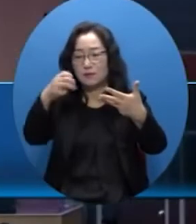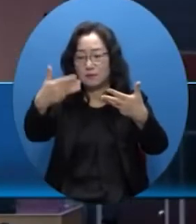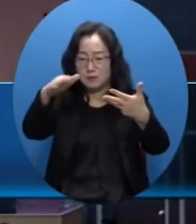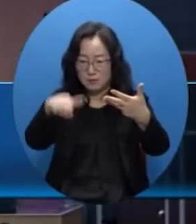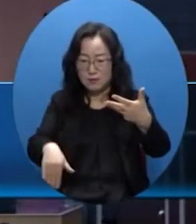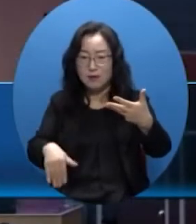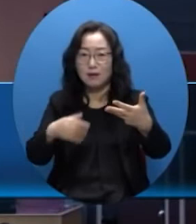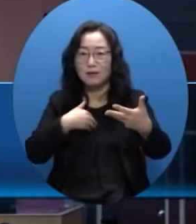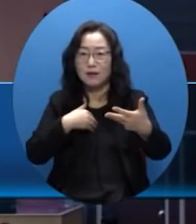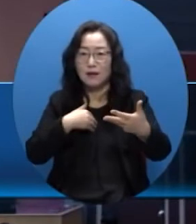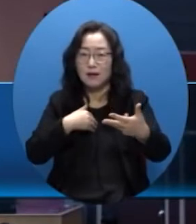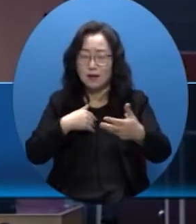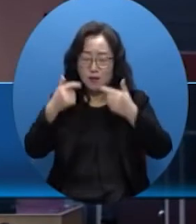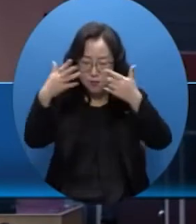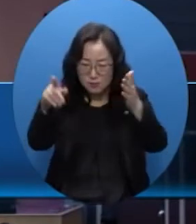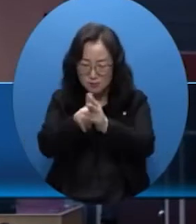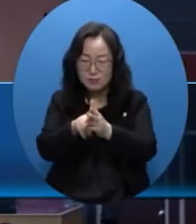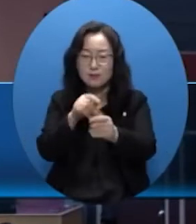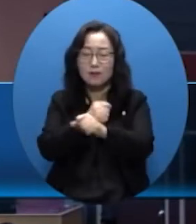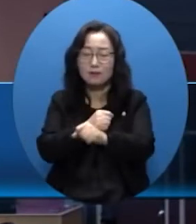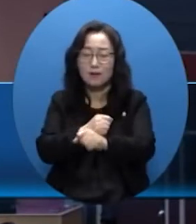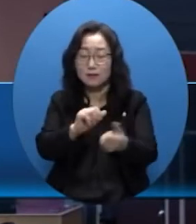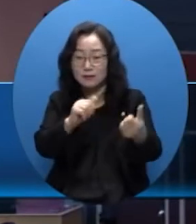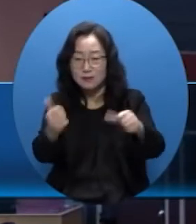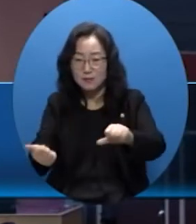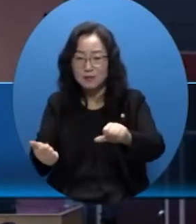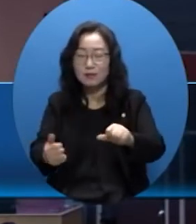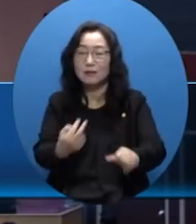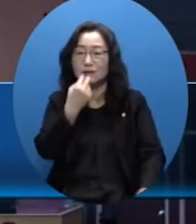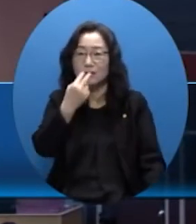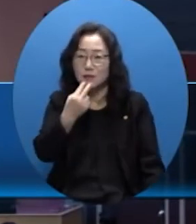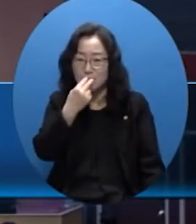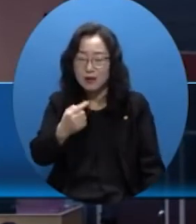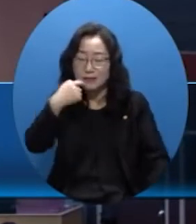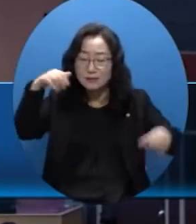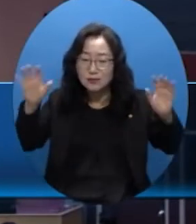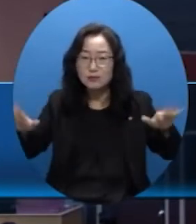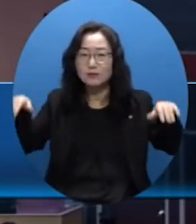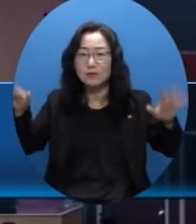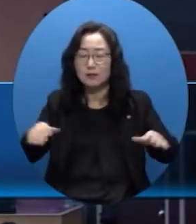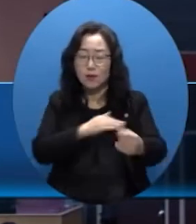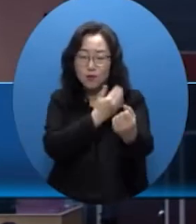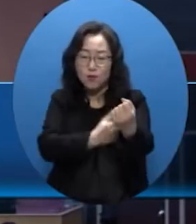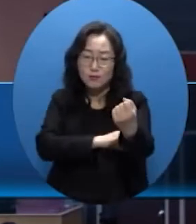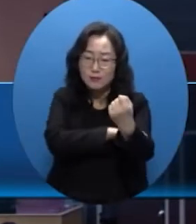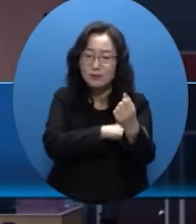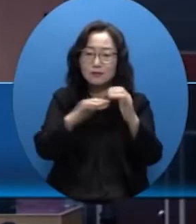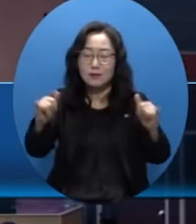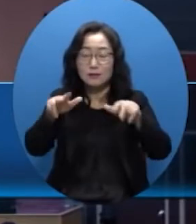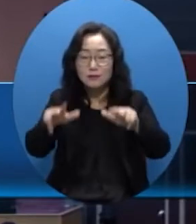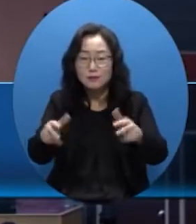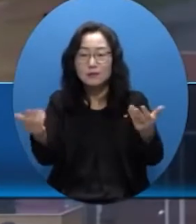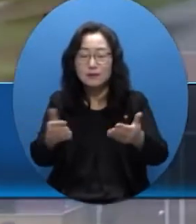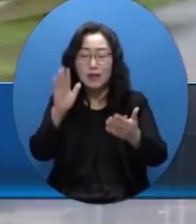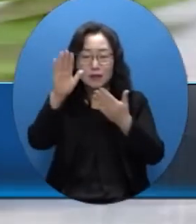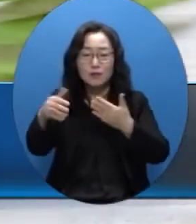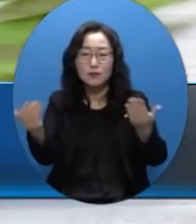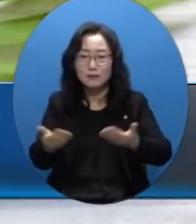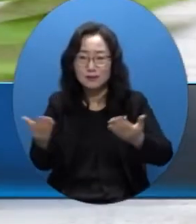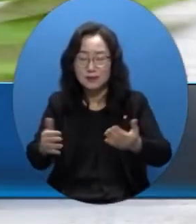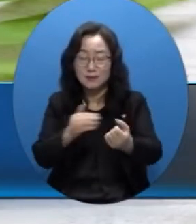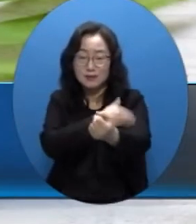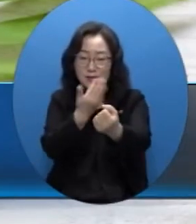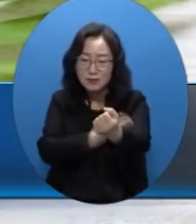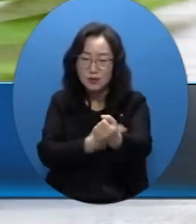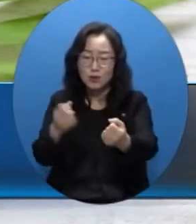절입니다 내가 확신한 원이 사망이나 생명이나 천사들이 나 권사 들이나 현재 일이나 장래 일이나 능력이나